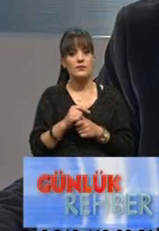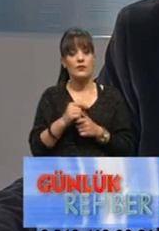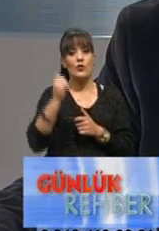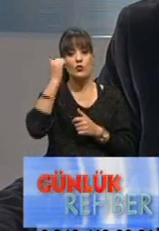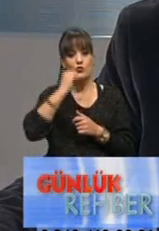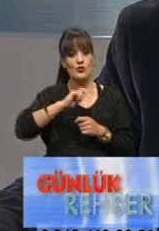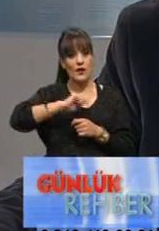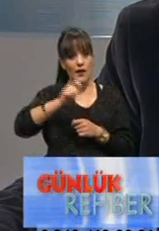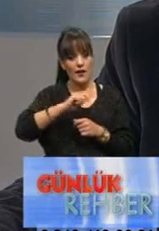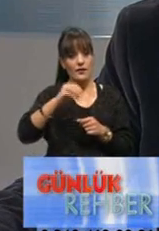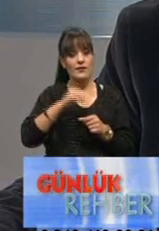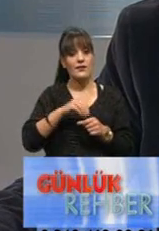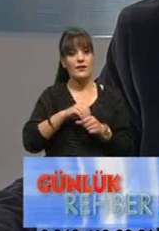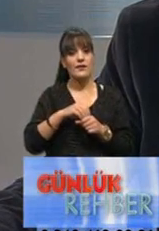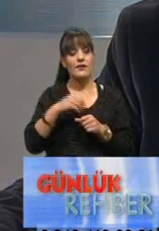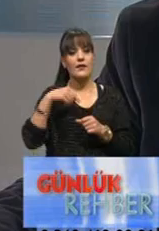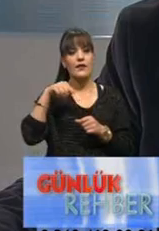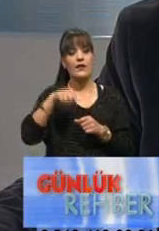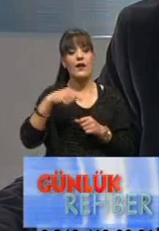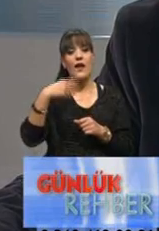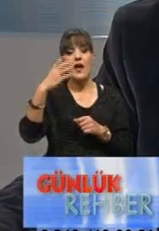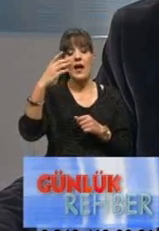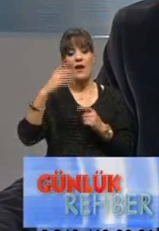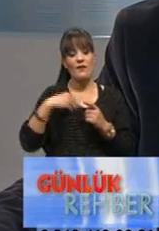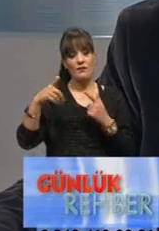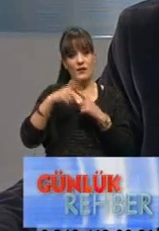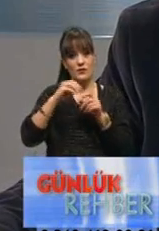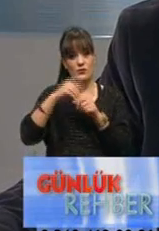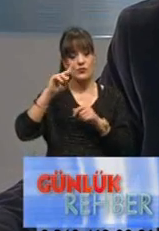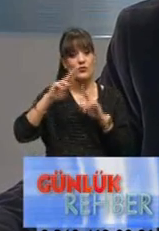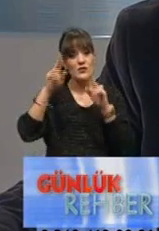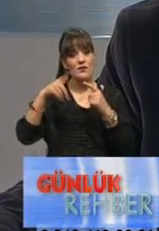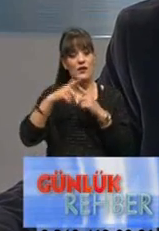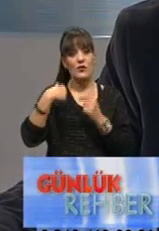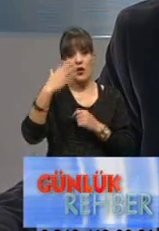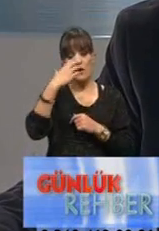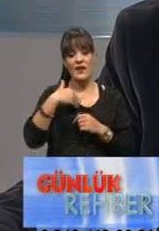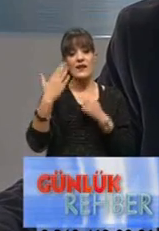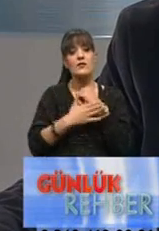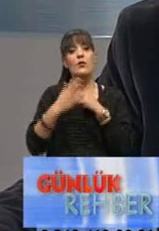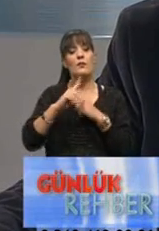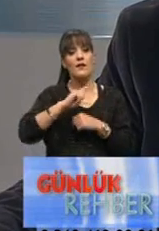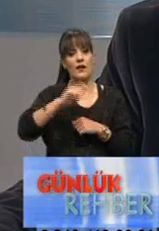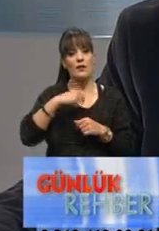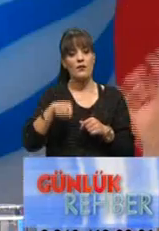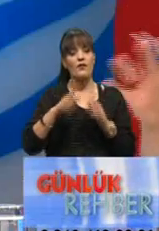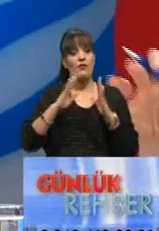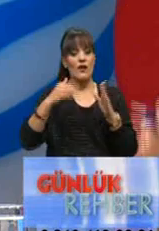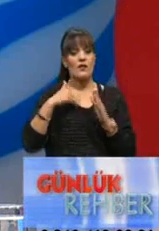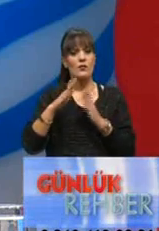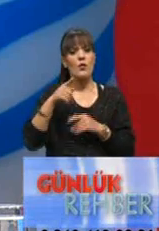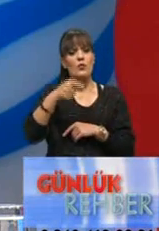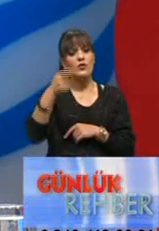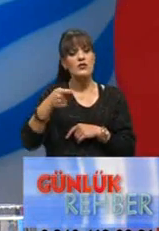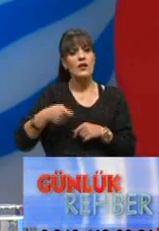evet. düzgün raketlerle, daha doğrusu ITF'in önerdiği yasak olmayan raketlerle bu faaliyetleri sürdürüyoruz. Biraz bu